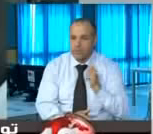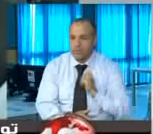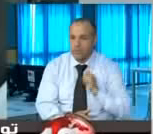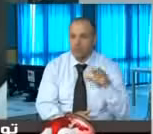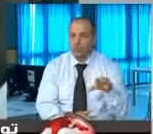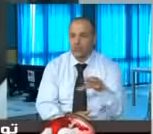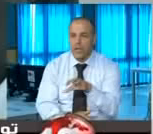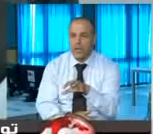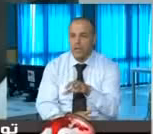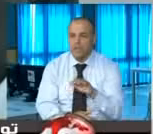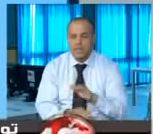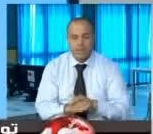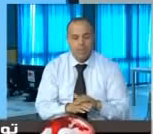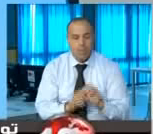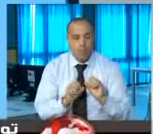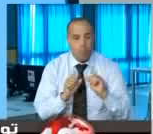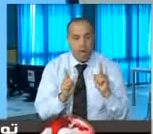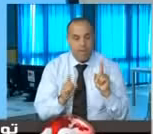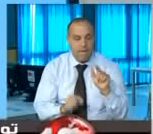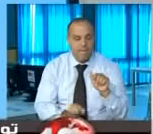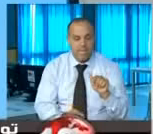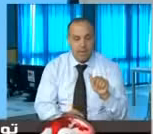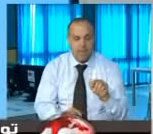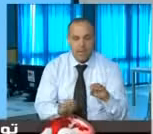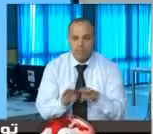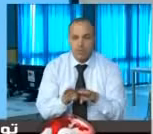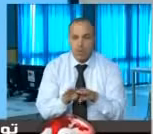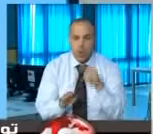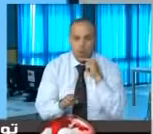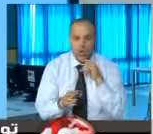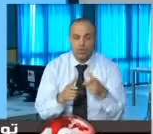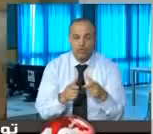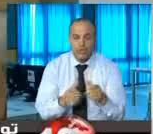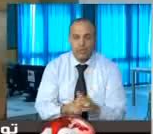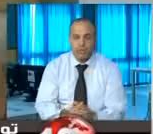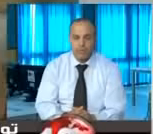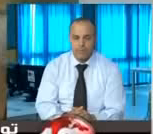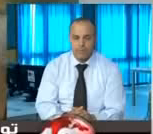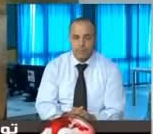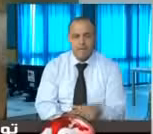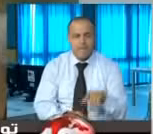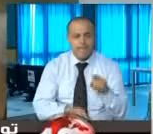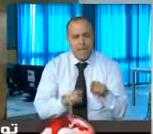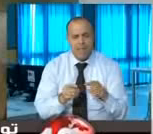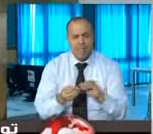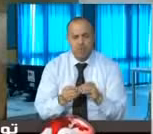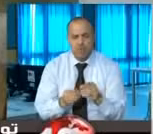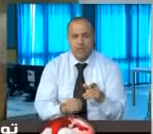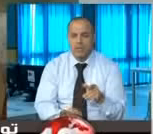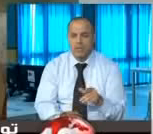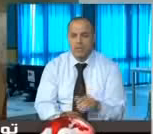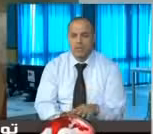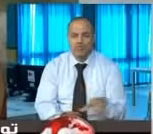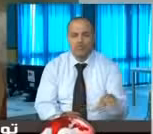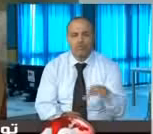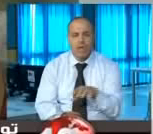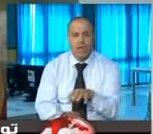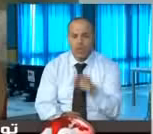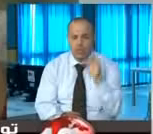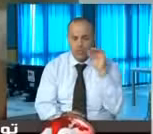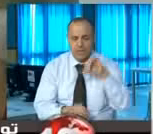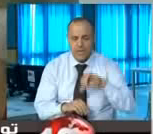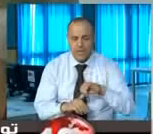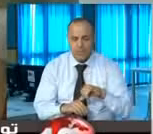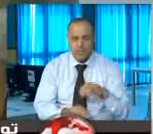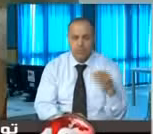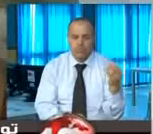الجهات بسبب التباين الموجود على مستوى إحداث المؤسسات. فما إشكاليات بين الجهات وبين تونس العاصمة،